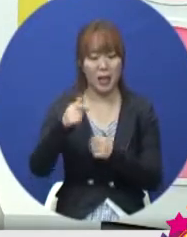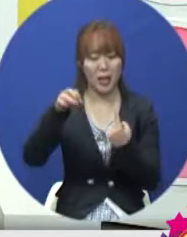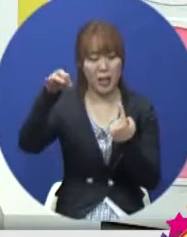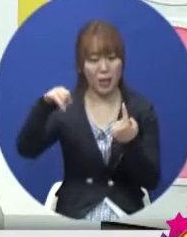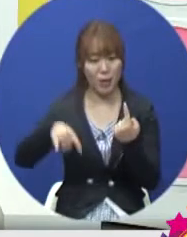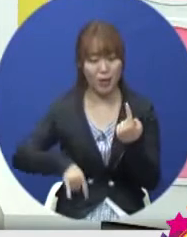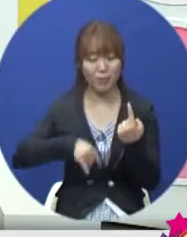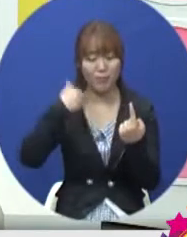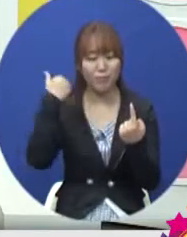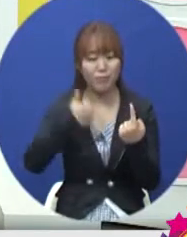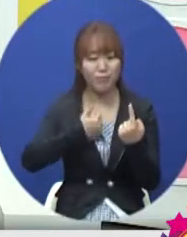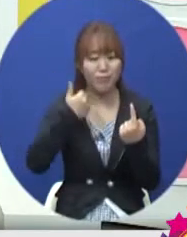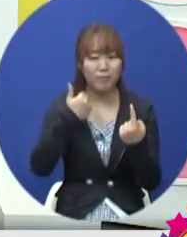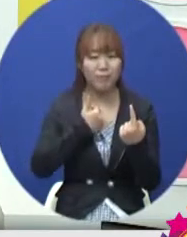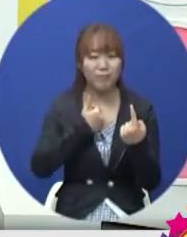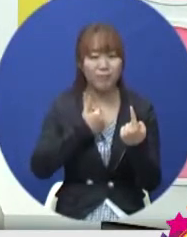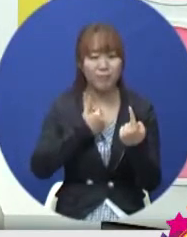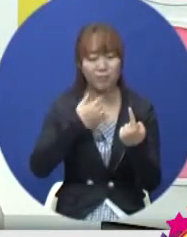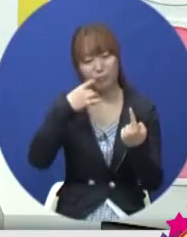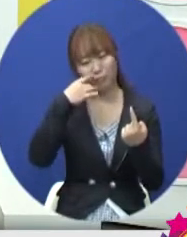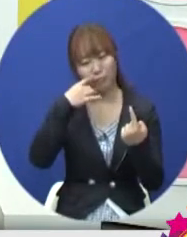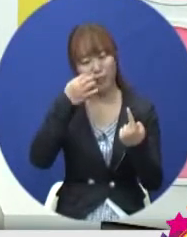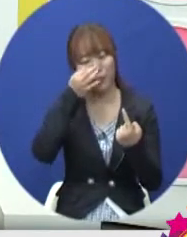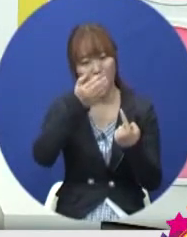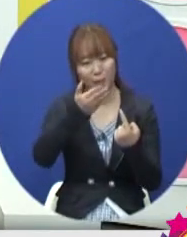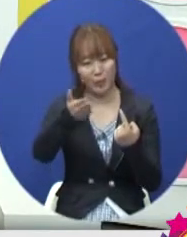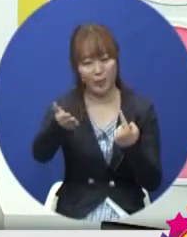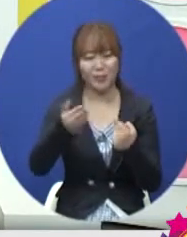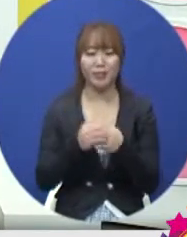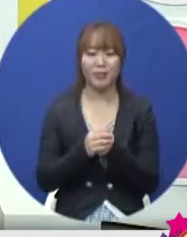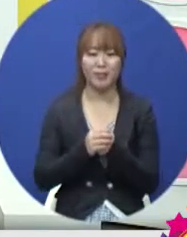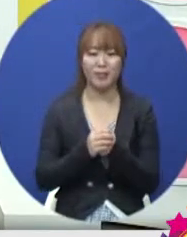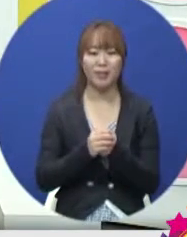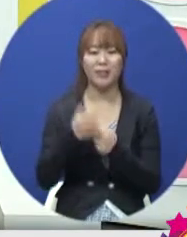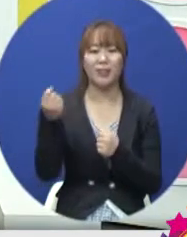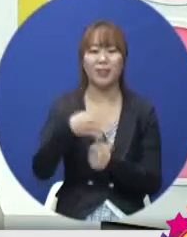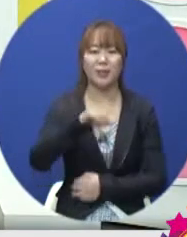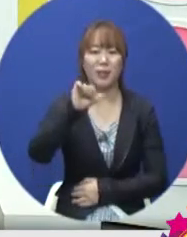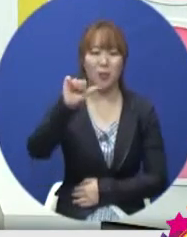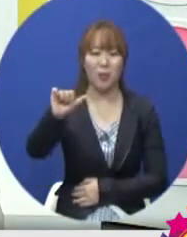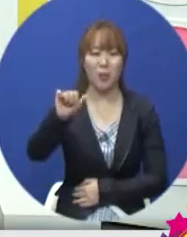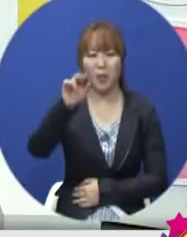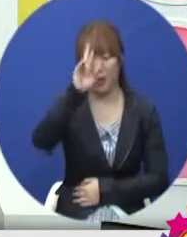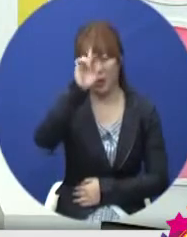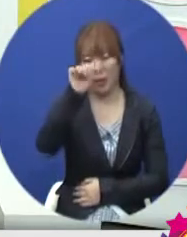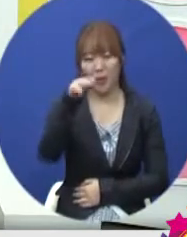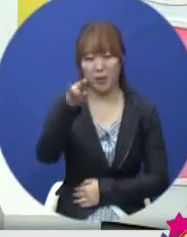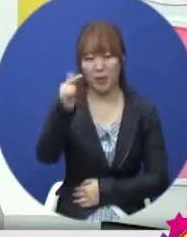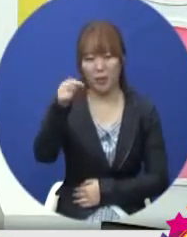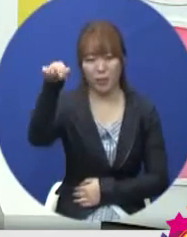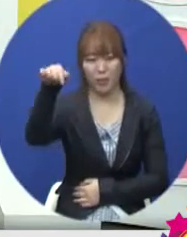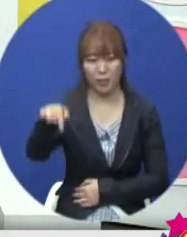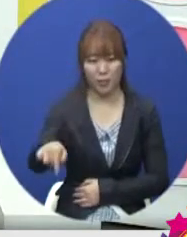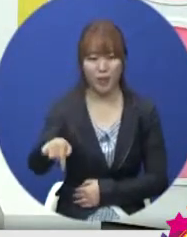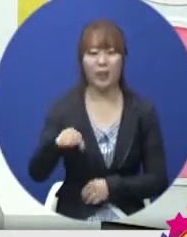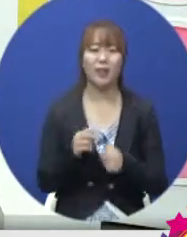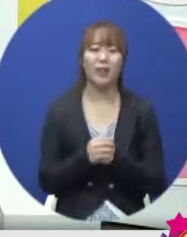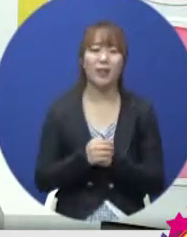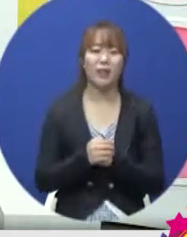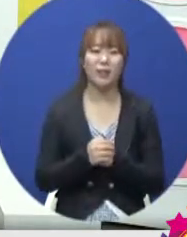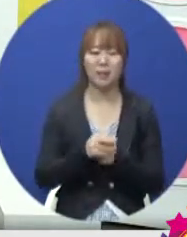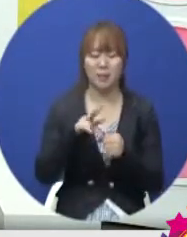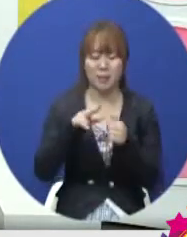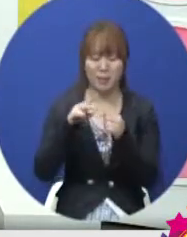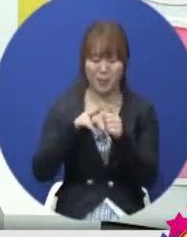장원입니다. 장원입니다. 어떤 분이실까요? 궁금합니다. 보여주세요. 짜자잔. 자, 전화번호 5번 박현수님.